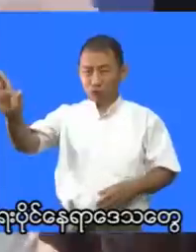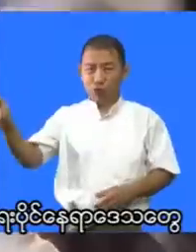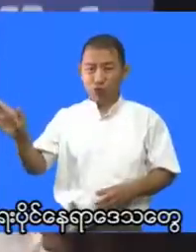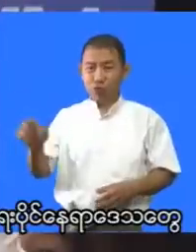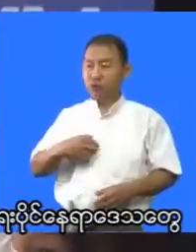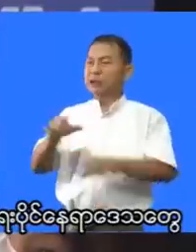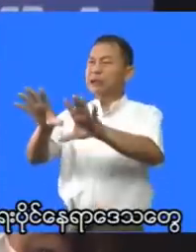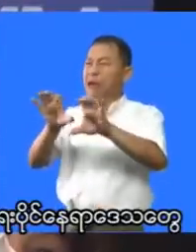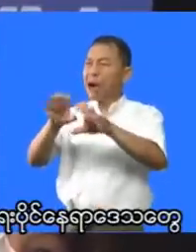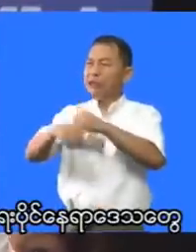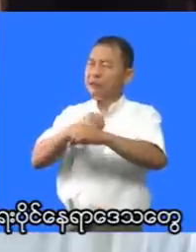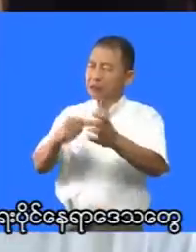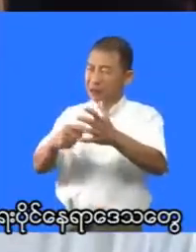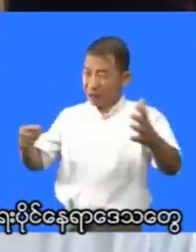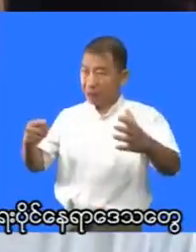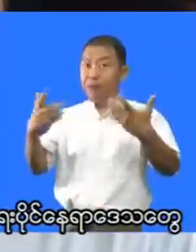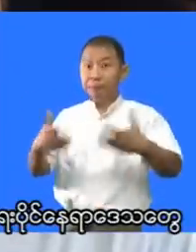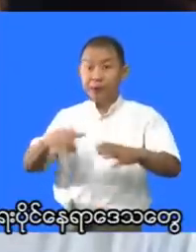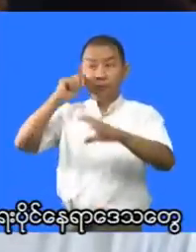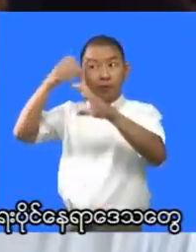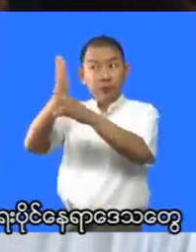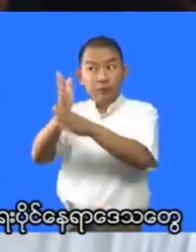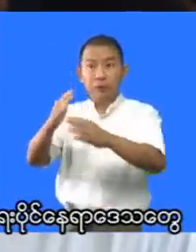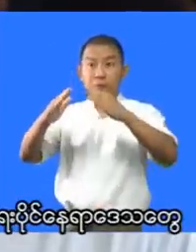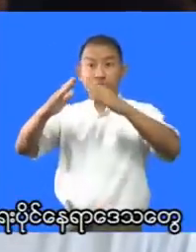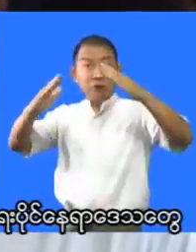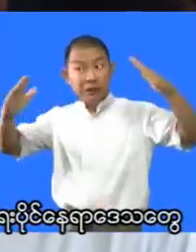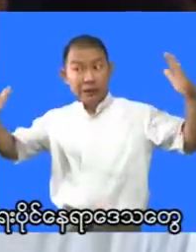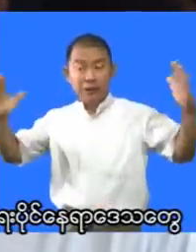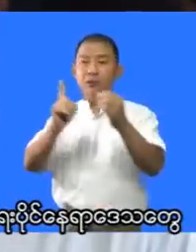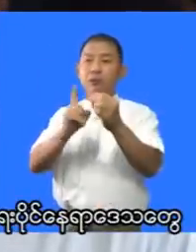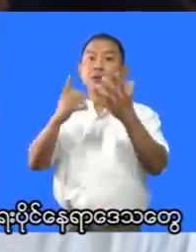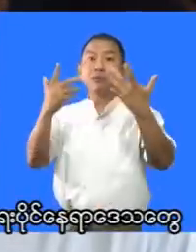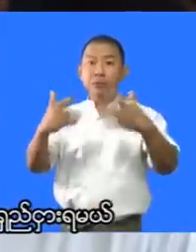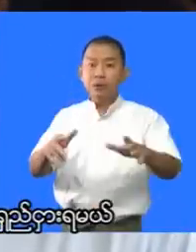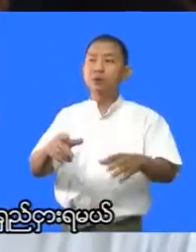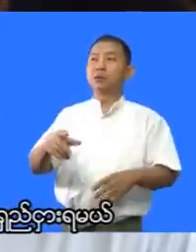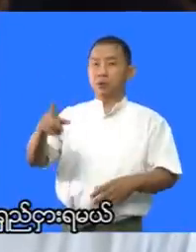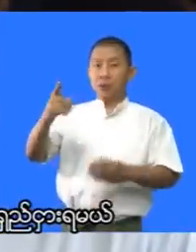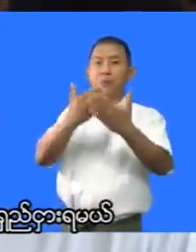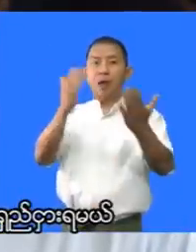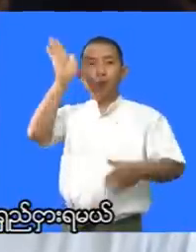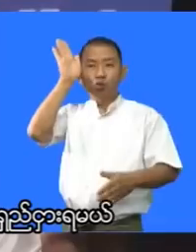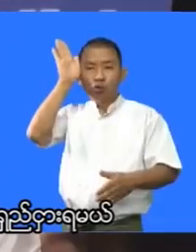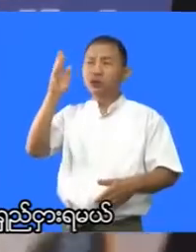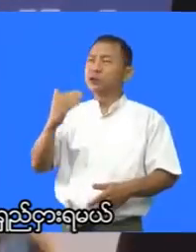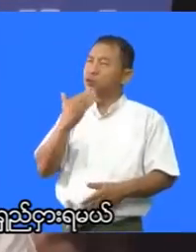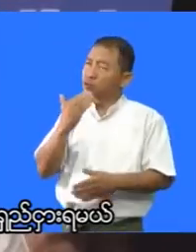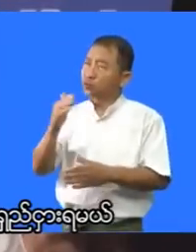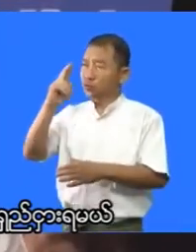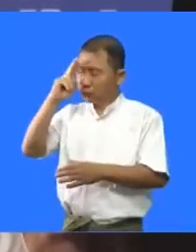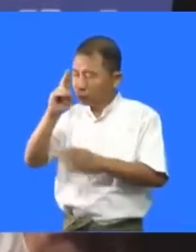ကူအညီတောင်းခံရမှာအစိုးရစီမှာကျွန်တော်တို့ကိုရန်ကုန်မြို့ထဲမှာပြန်ကြားရေးပိုင်နေရာဒေသတွေအများကြီးရှိတယ ်အ ဲ့လိုနေရာမျိုးတွေ